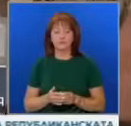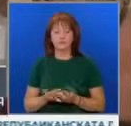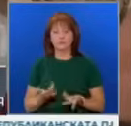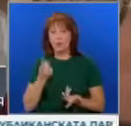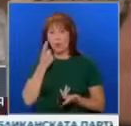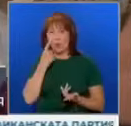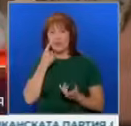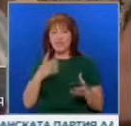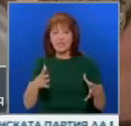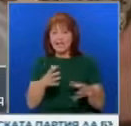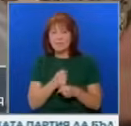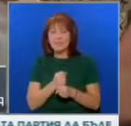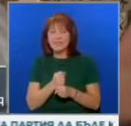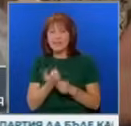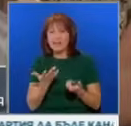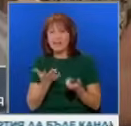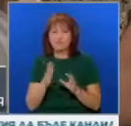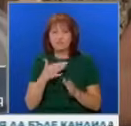Опитахте ли се да спасите животните?